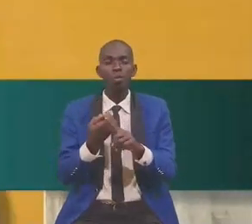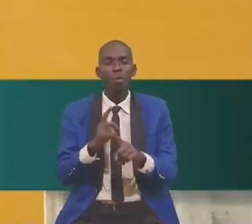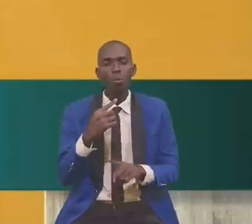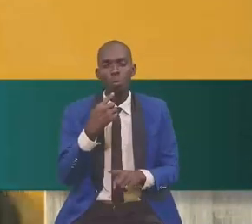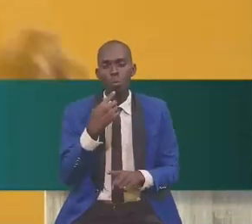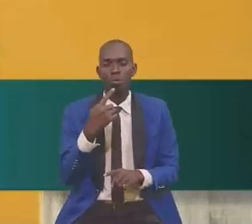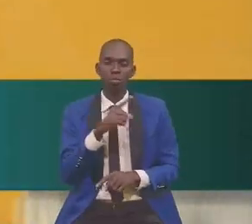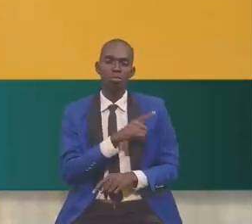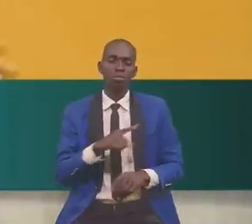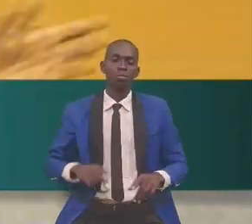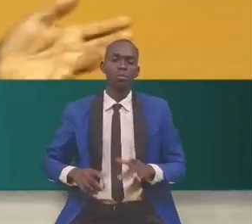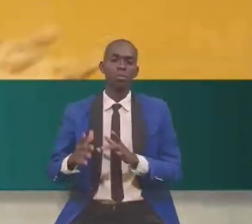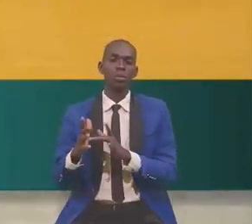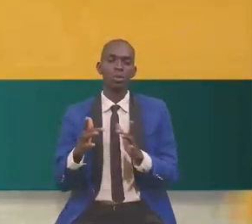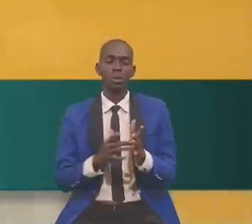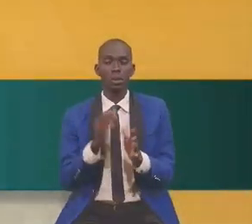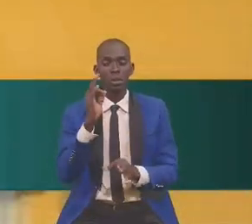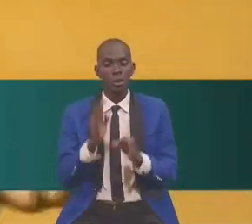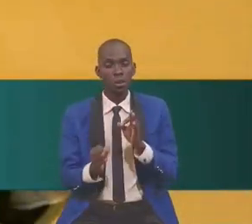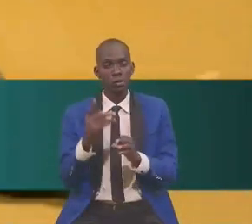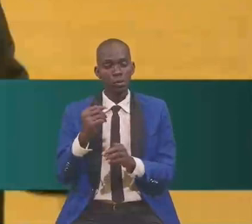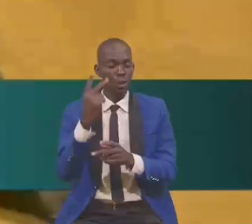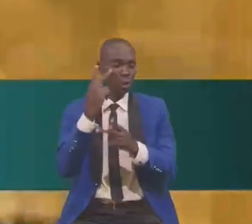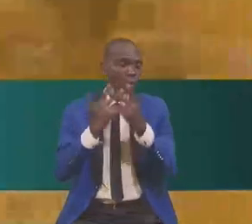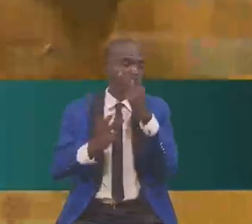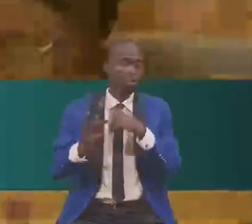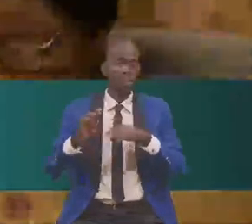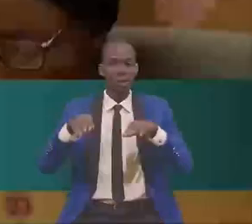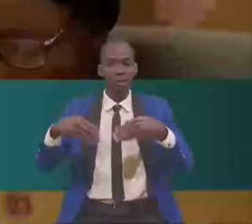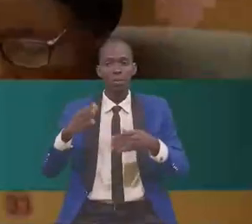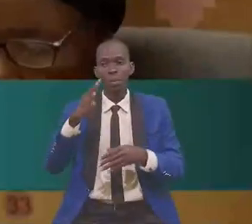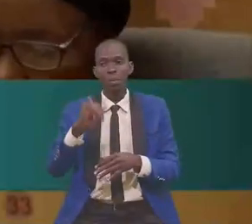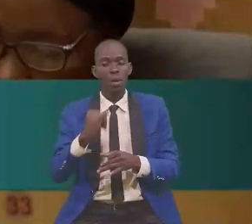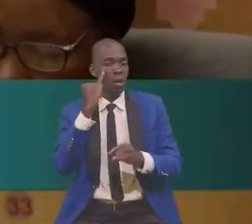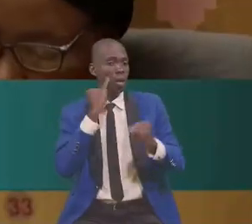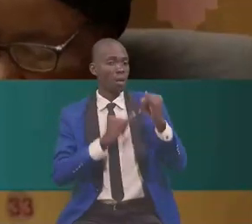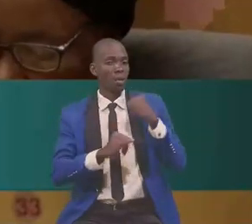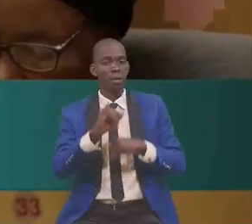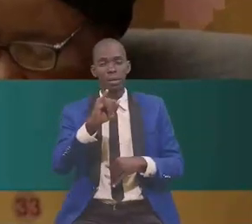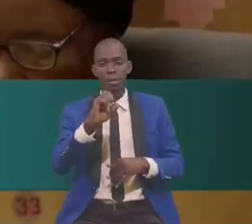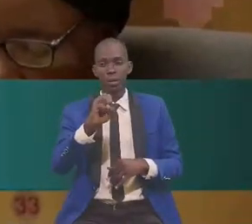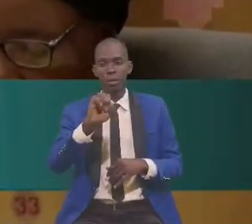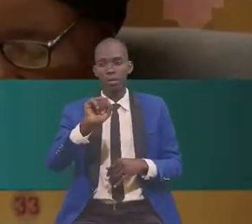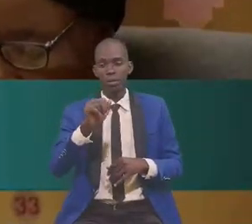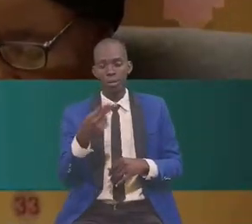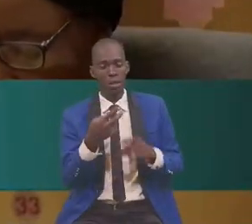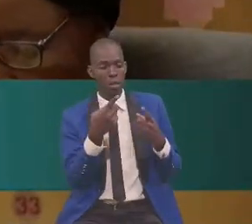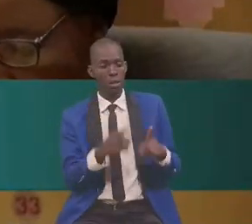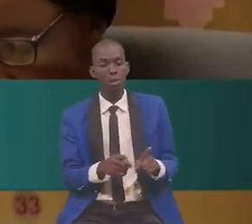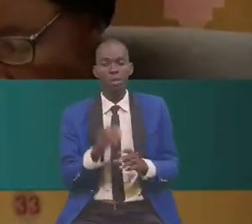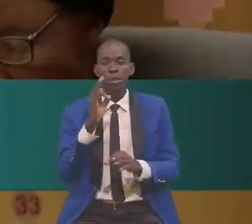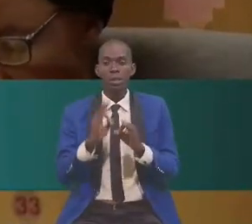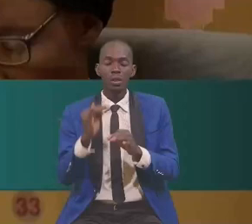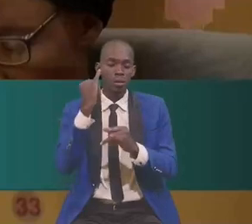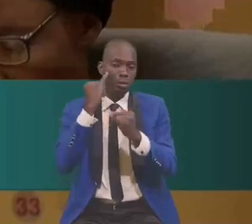la prophétie est donnée par Isaïe, a été accomplie, si la prophétie donnée par Jérémie, c'est